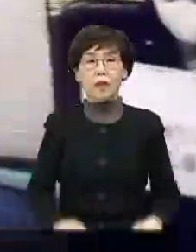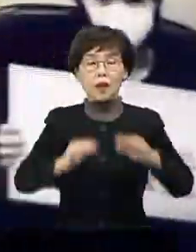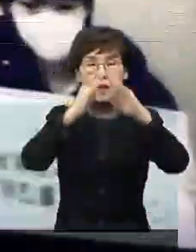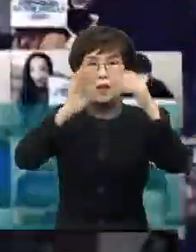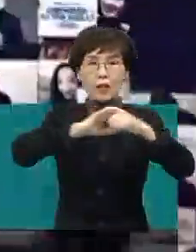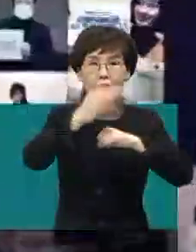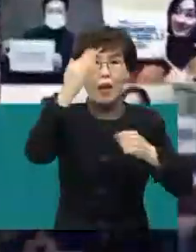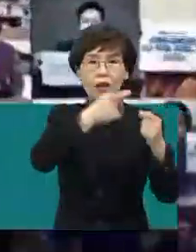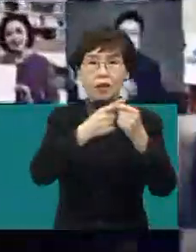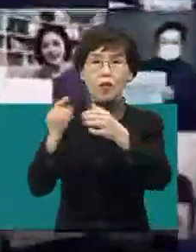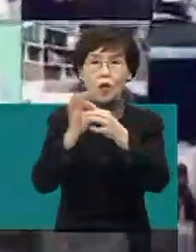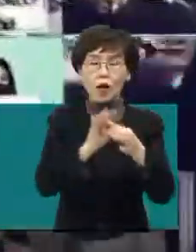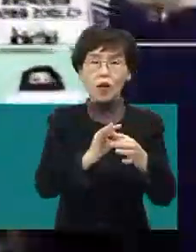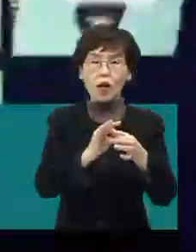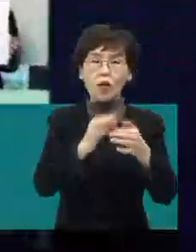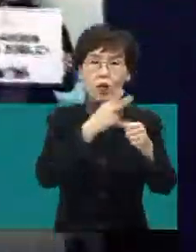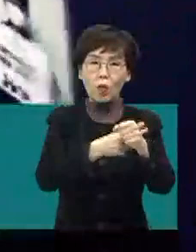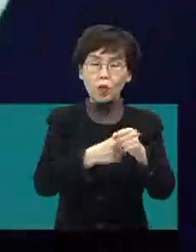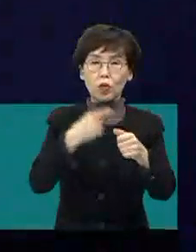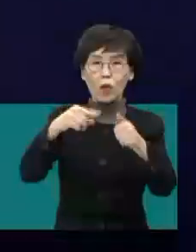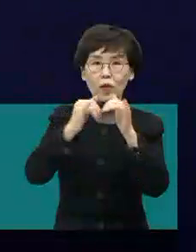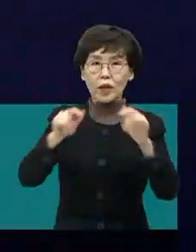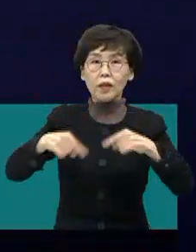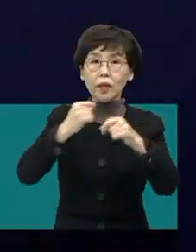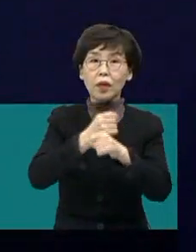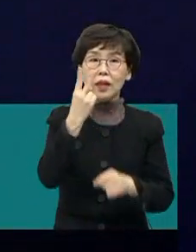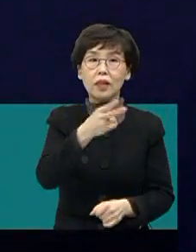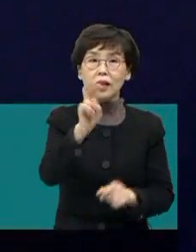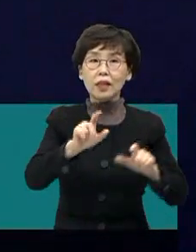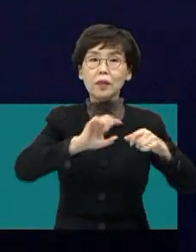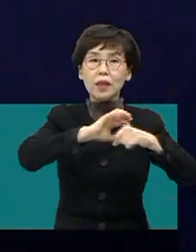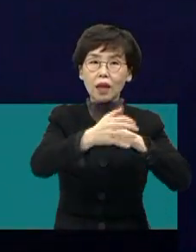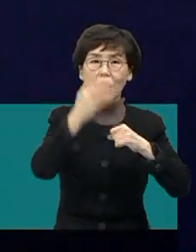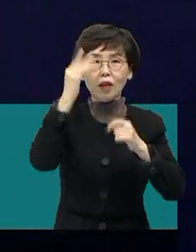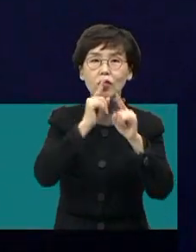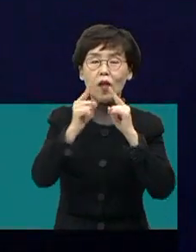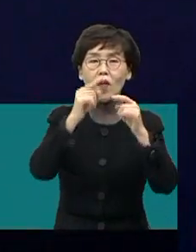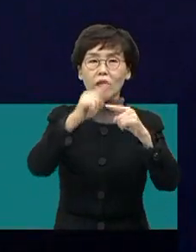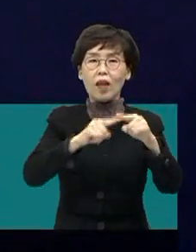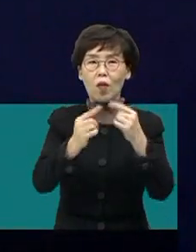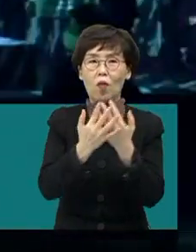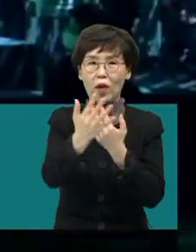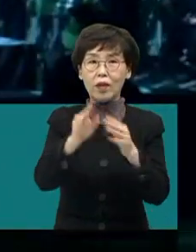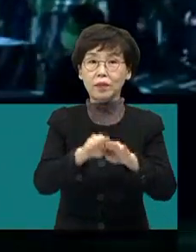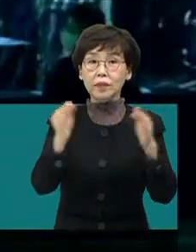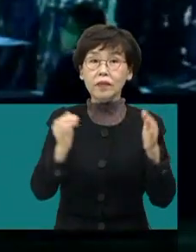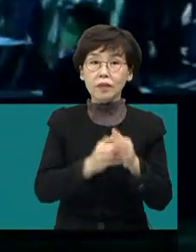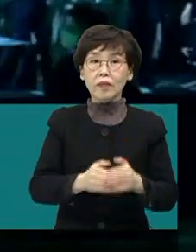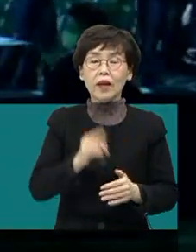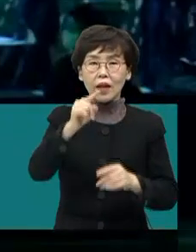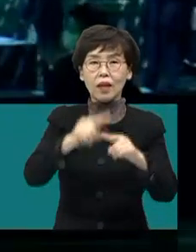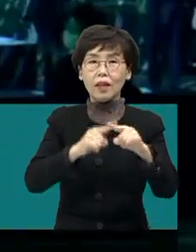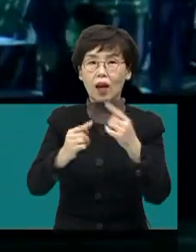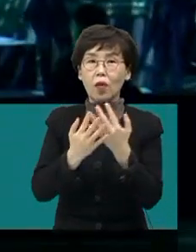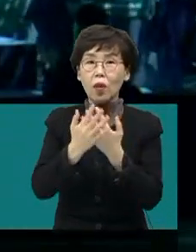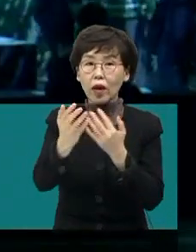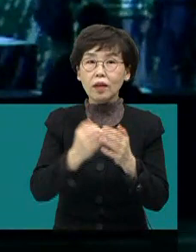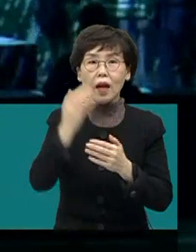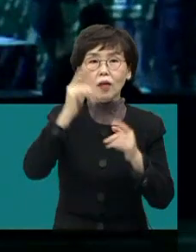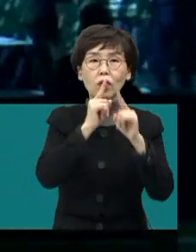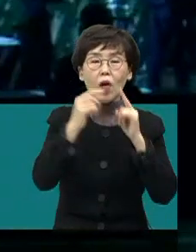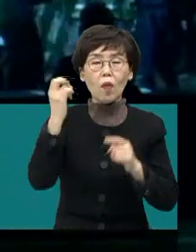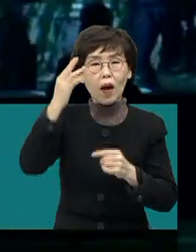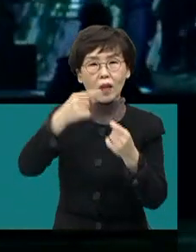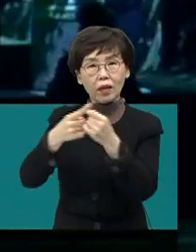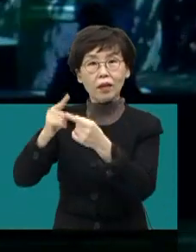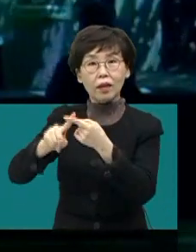전 세계 한글 관련 학자들과 교육자들이 참여하는 2020 세계 한국어 대회가 개막했습니다. 세계 한국어 대회는 한국어와